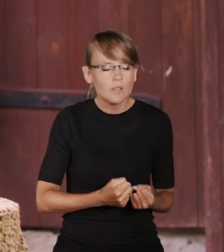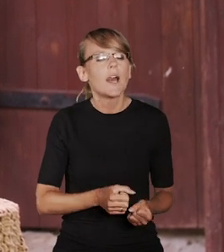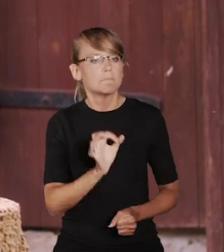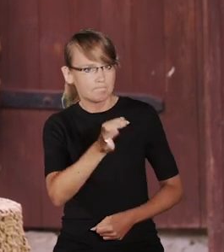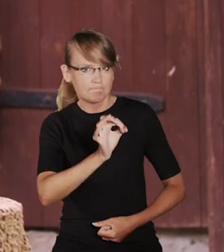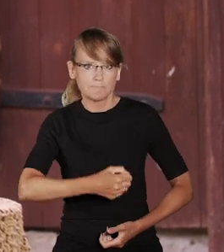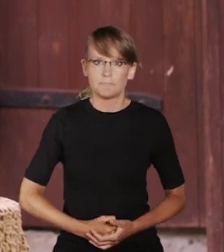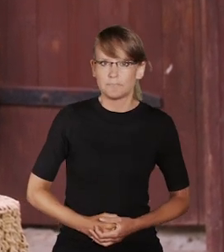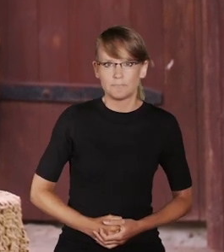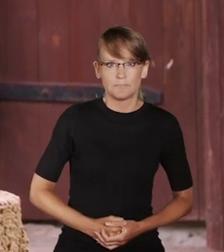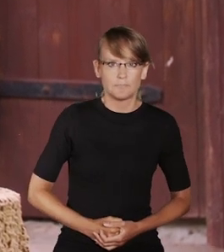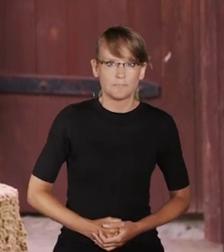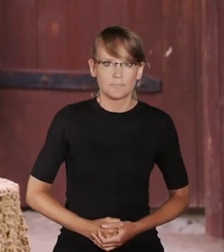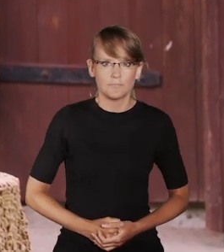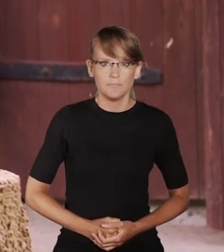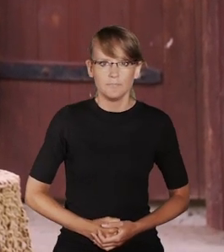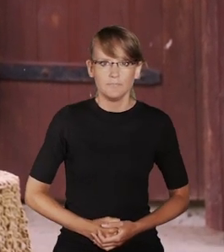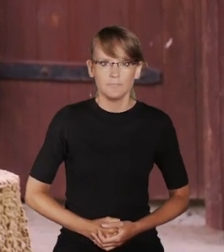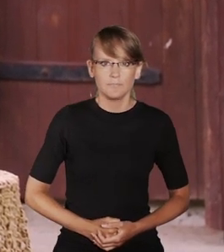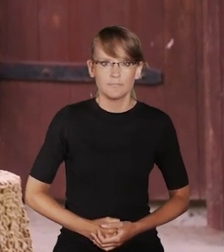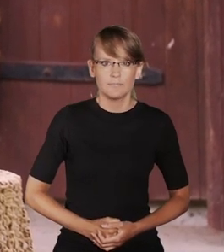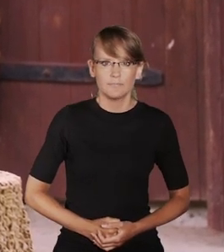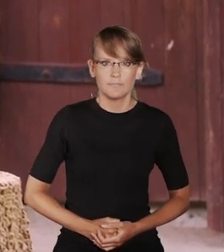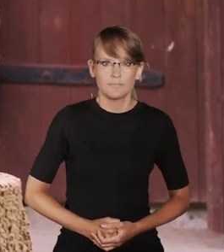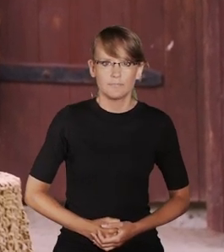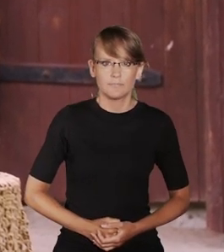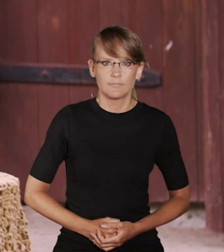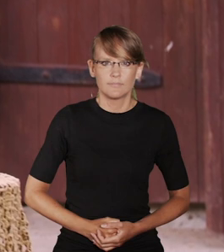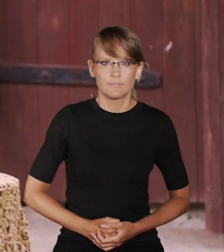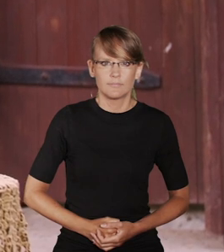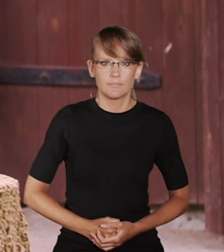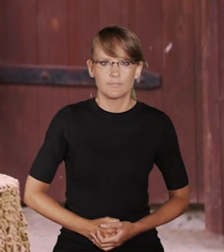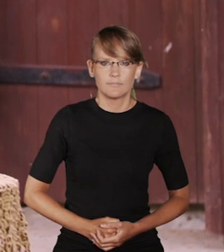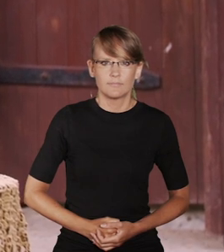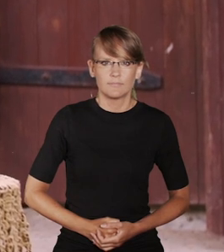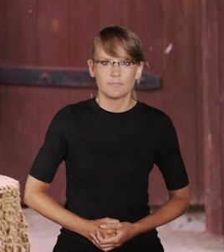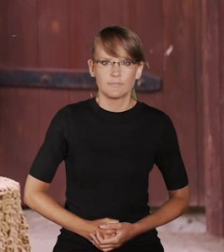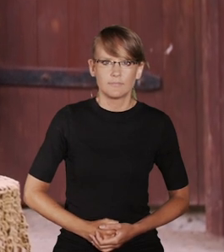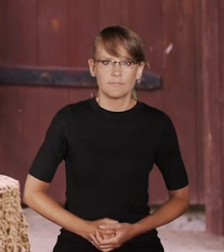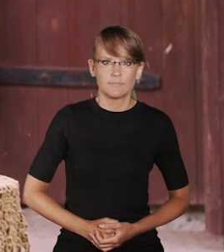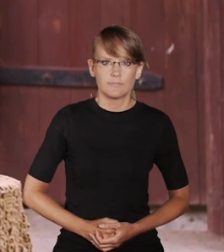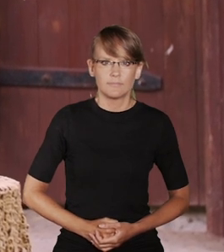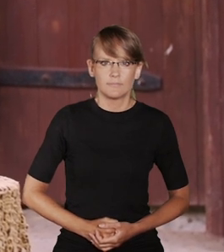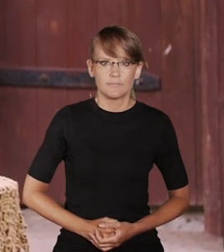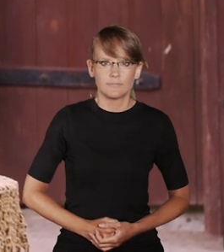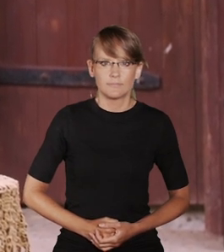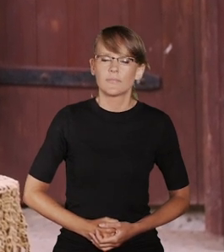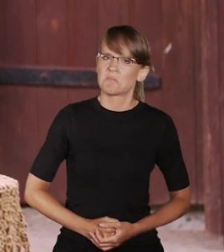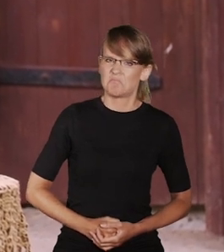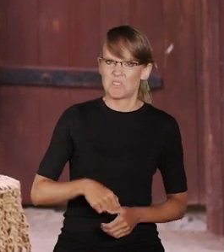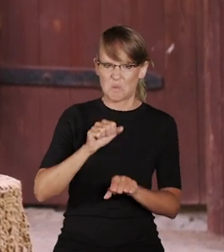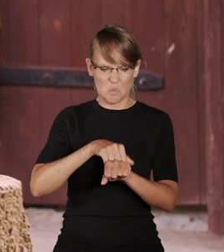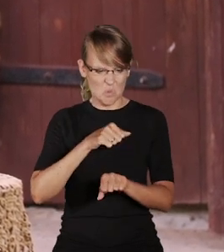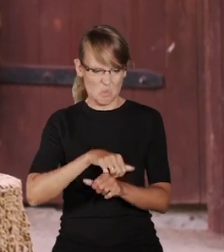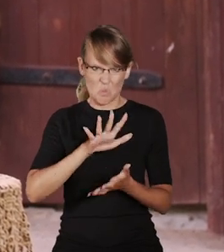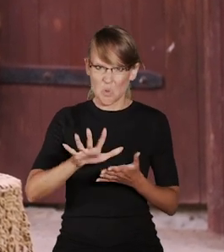się napiję. Jestem który? Słucham. Wódki mi przynieś. Słucham.